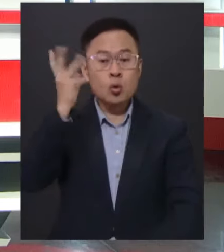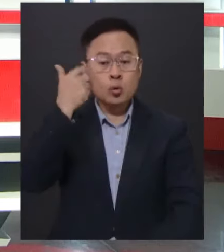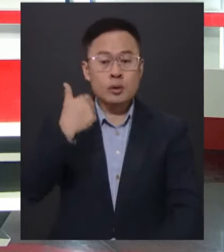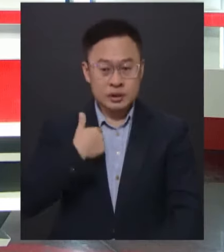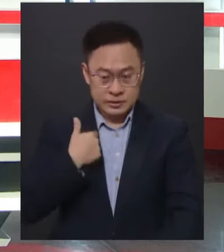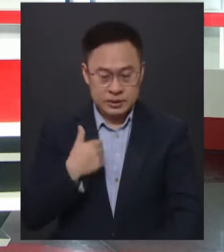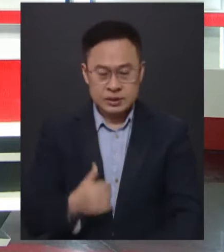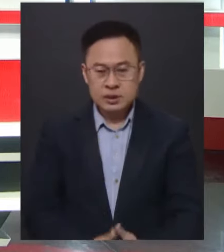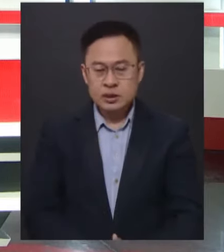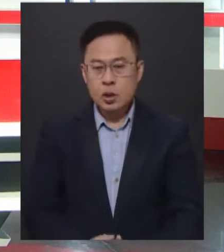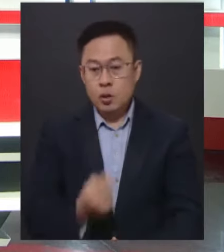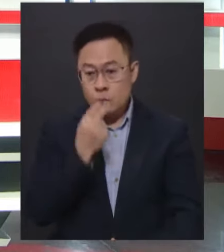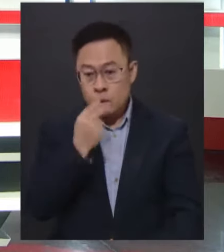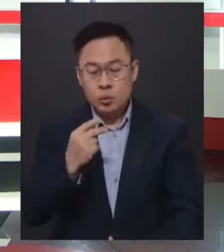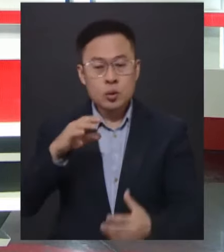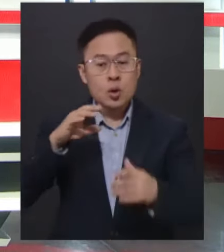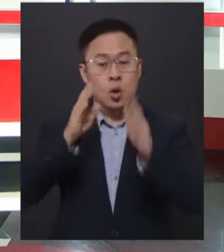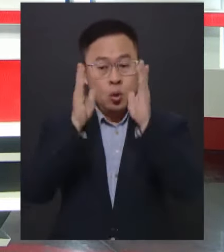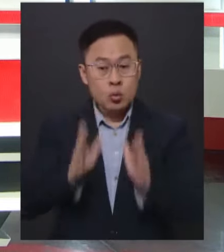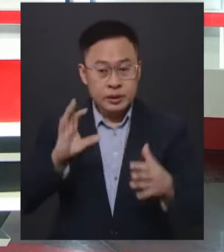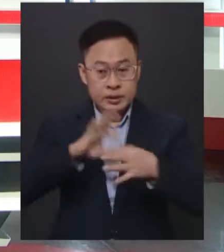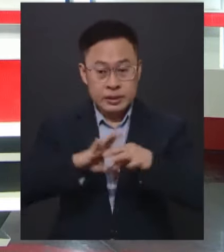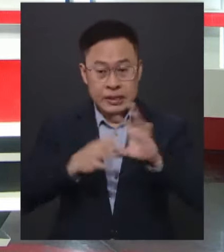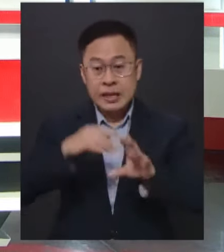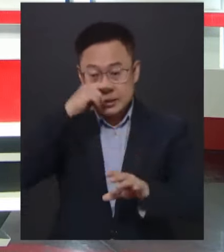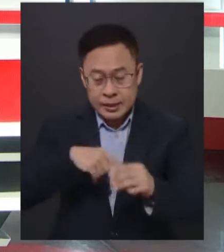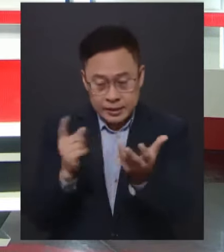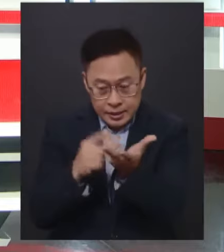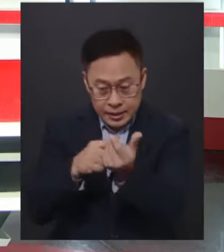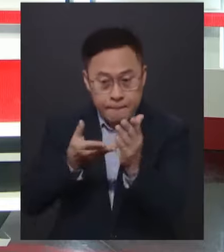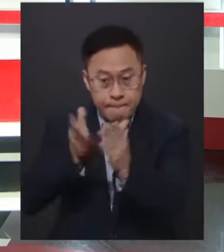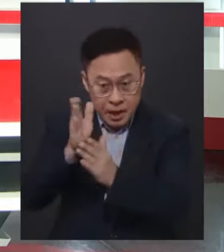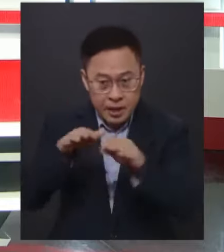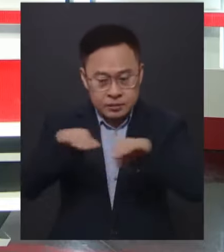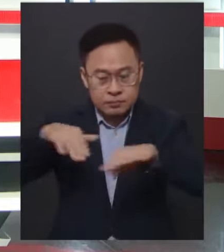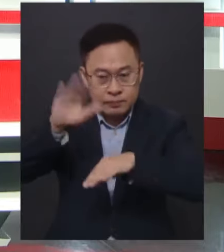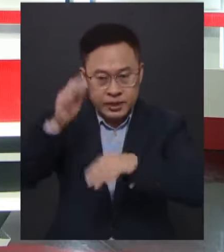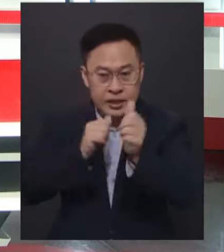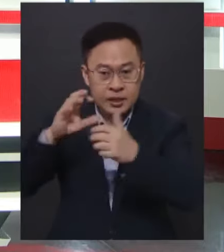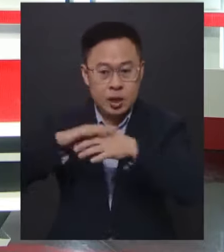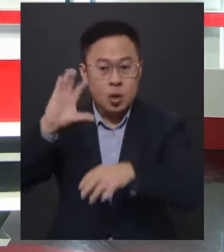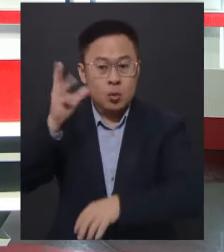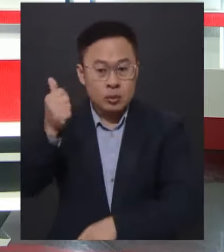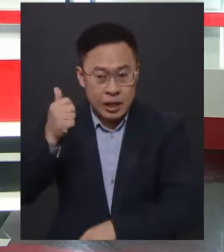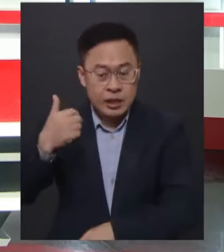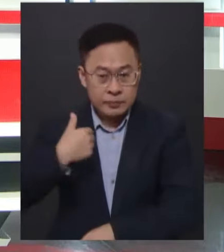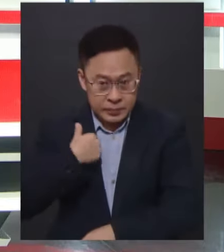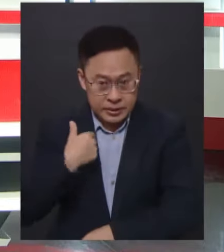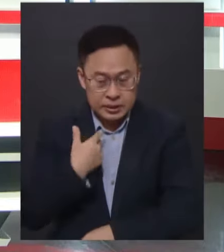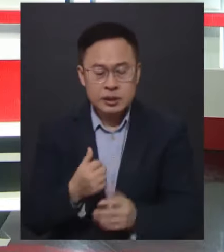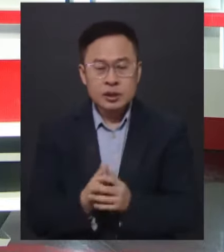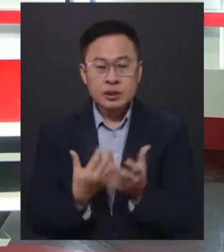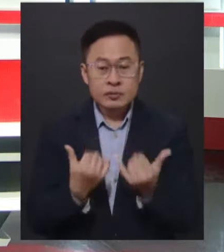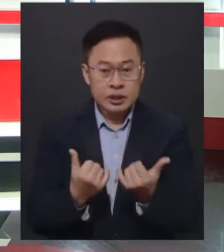พูดถึงเรื่องโควต้าโอลิมปิกนักกีฬาไทยครับยังมีอีกบางชนิดกีฬาที่เราต้องลุ้นคว้าตั๋วนะครับหนึ่งในนั้น